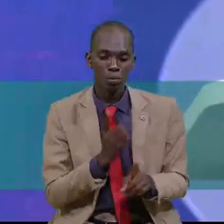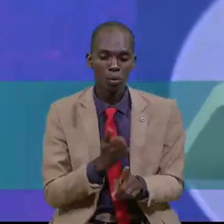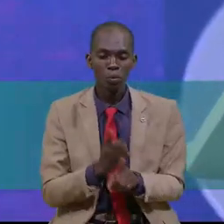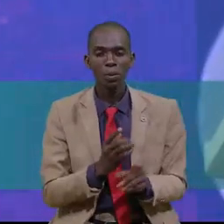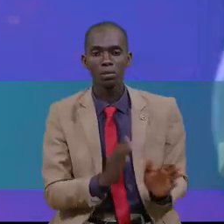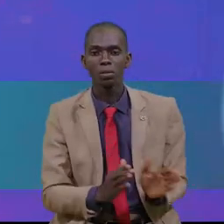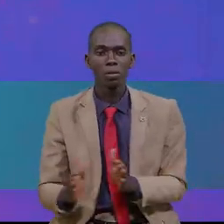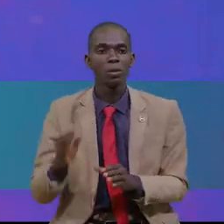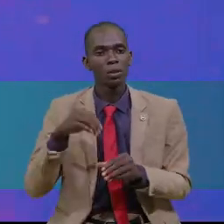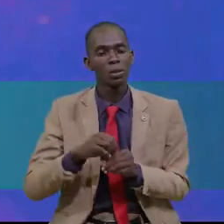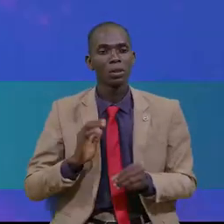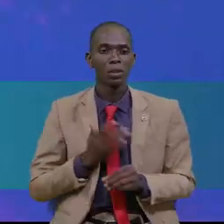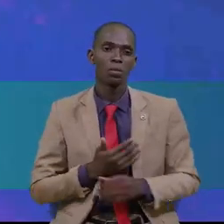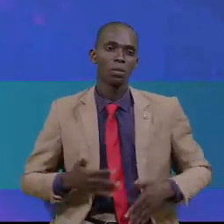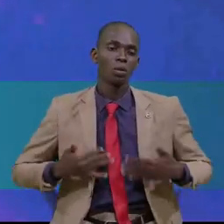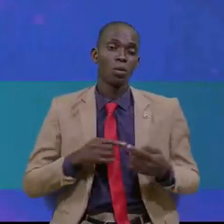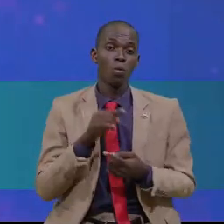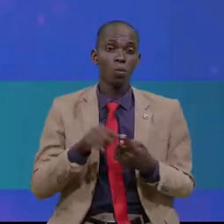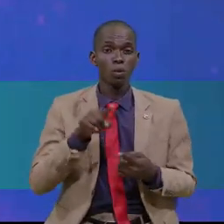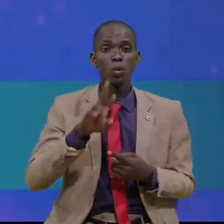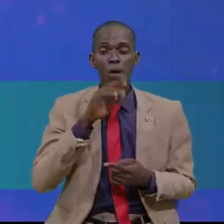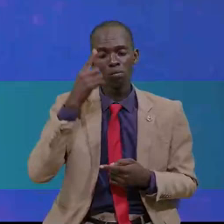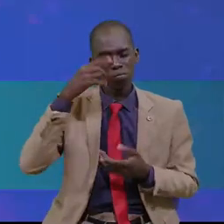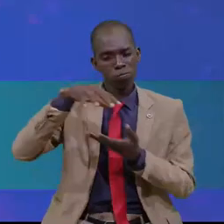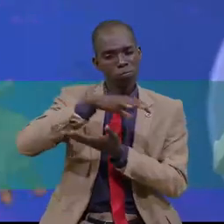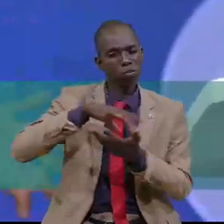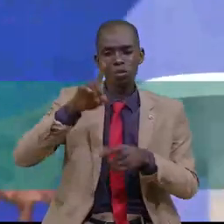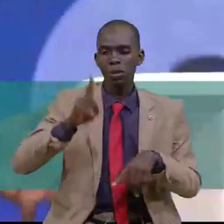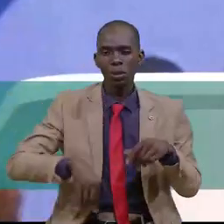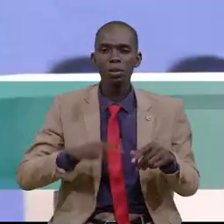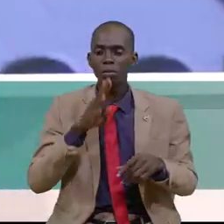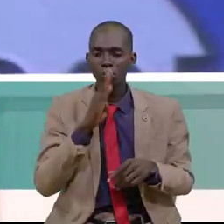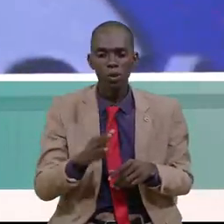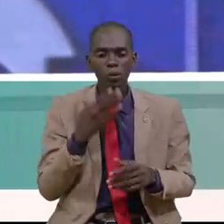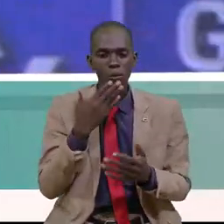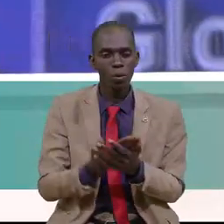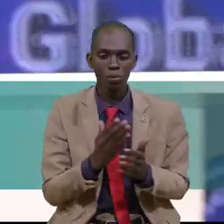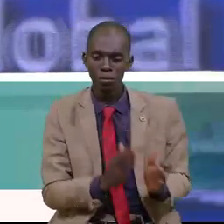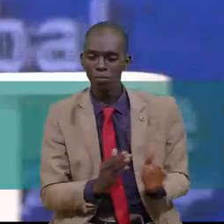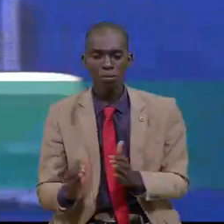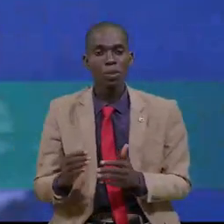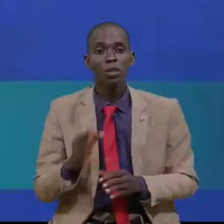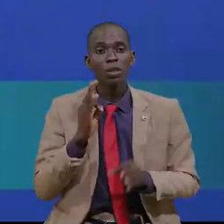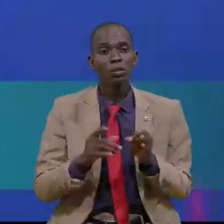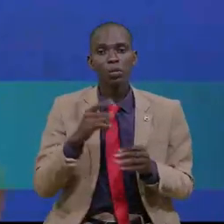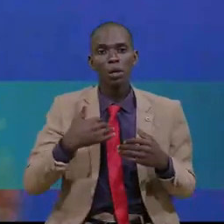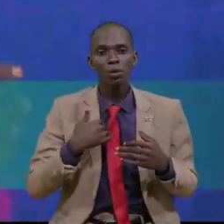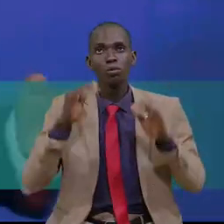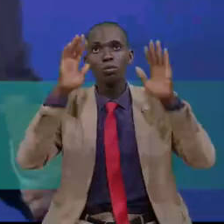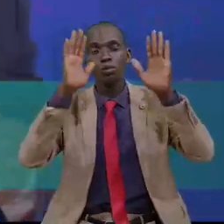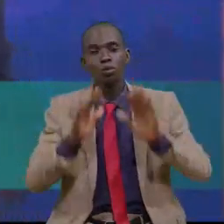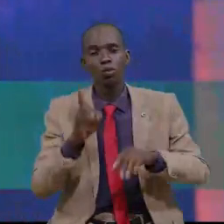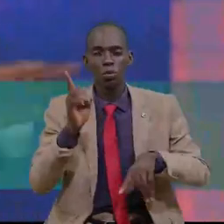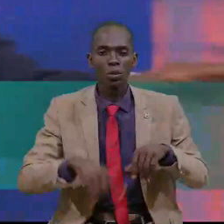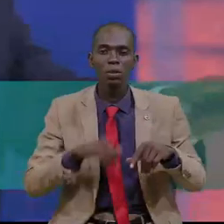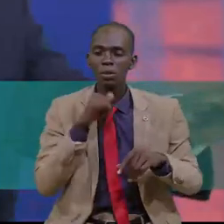l'ordre dans nos vies. Vous savez, quand vous êtes confus, vous ne pouvez pas être ordonné. Quand vous êtes traumatisé, vous ne pouvez pas